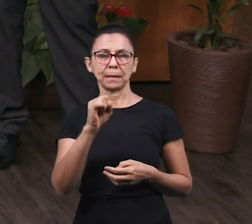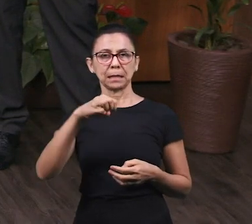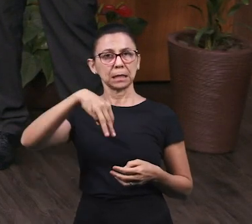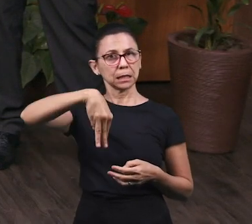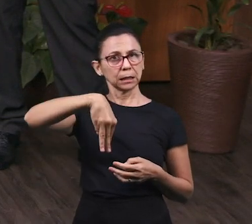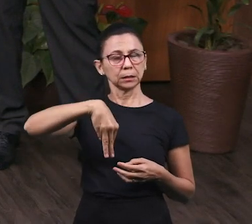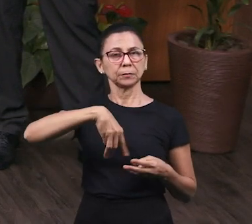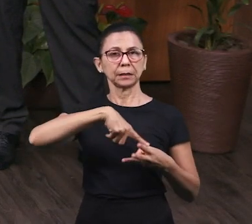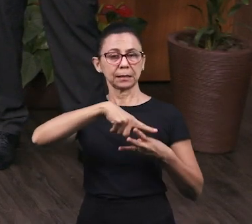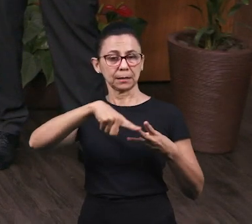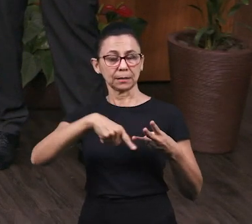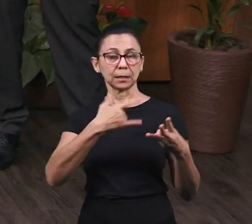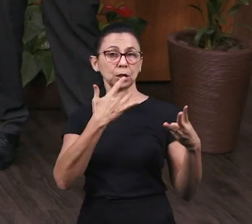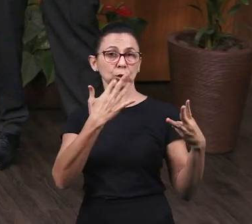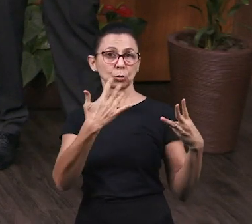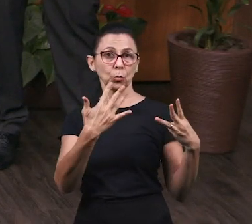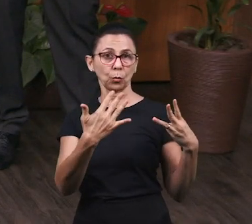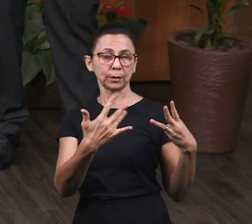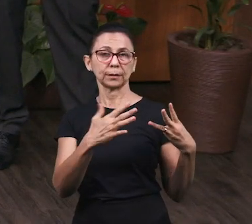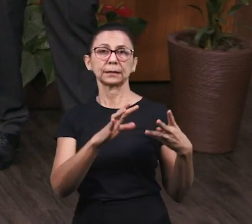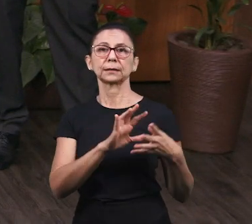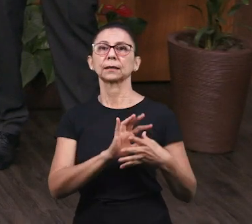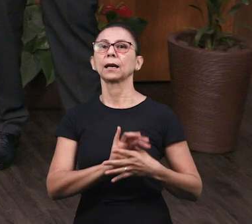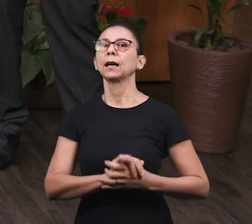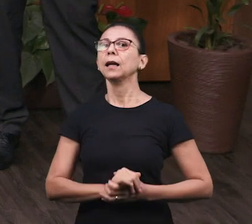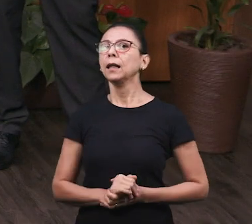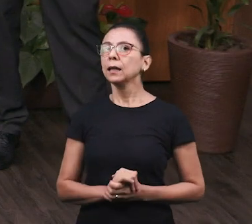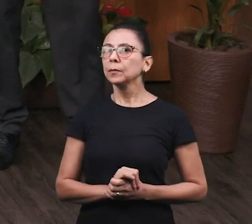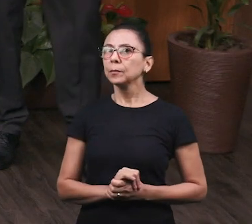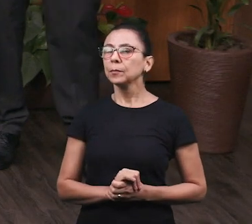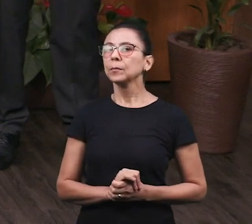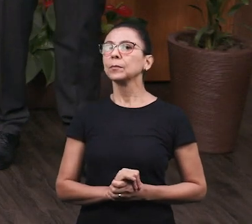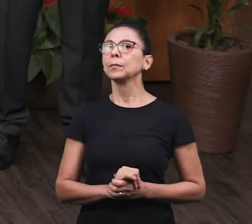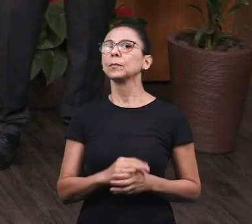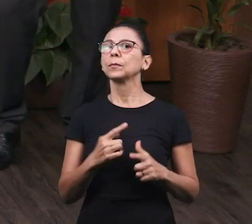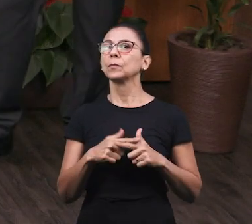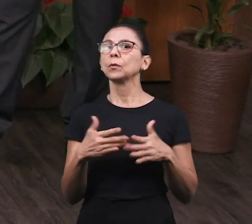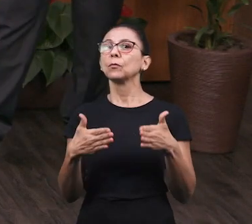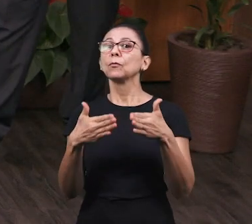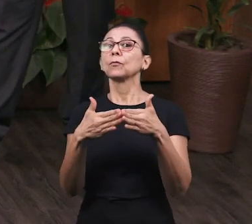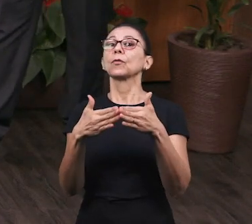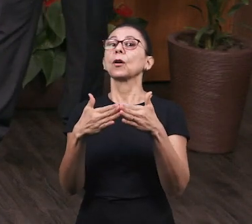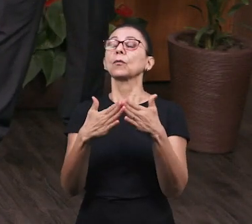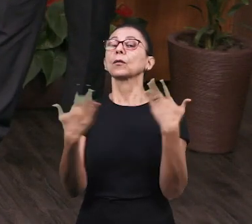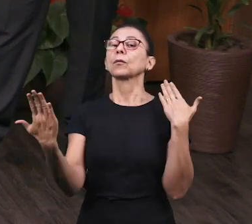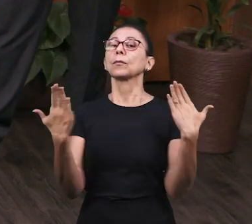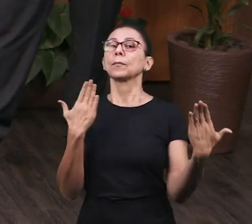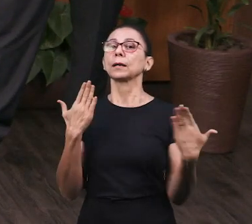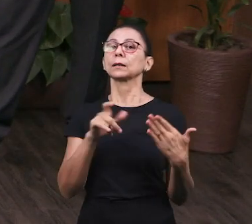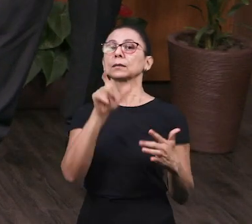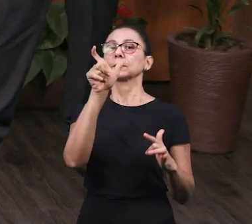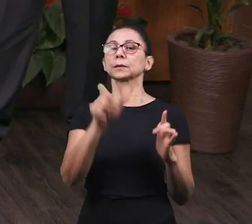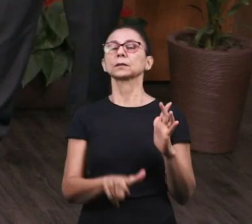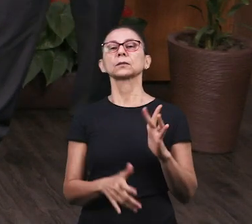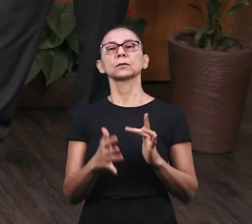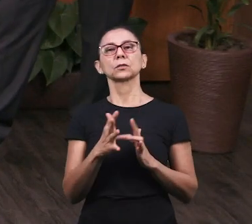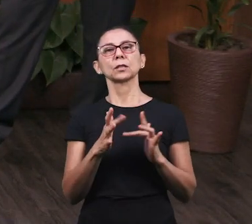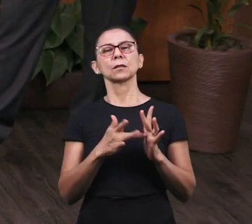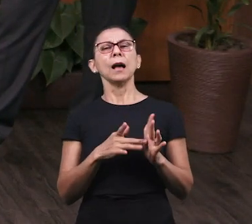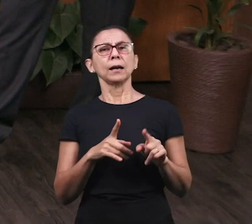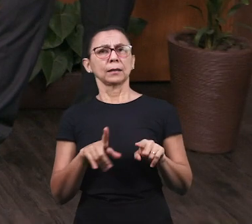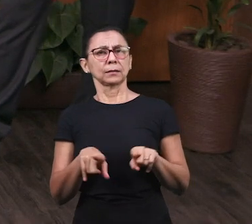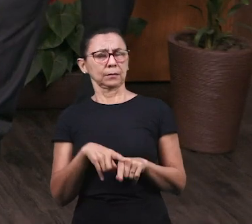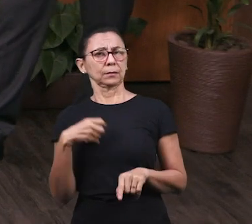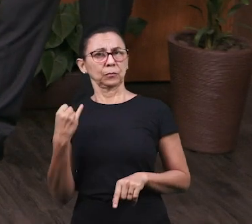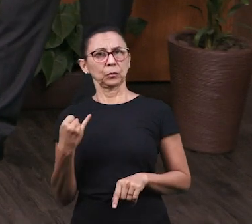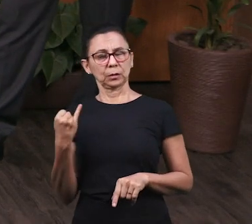vertu prophétique du Seigneur Jésus était bien enregistrée ici. Et en vérité, il est